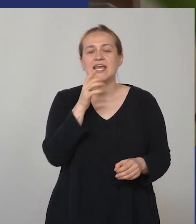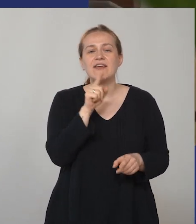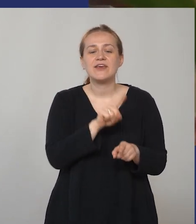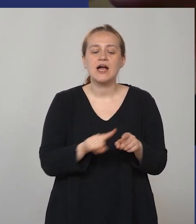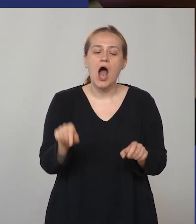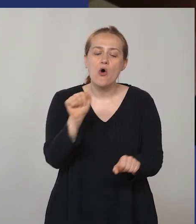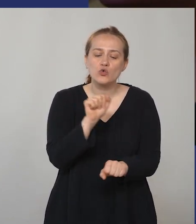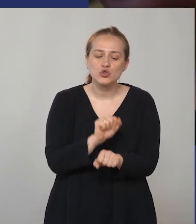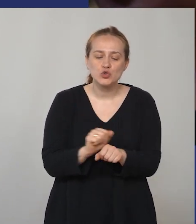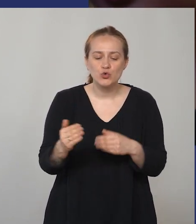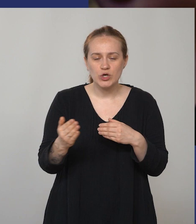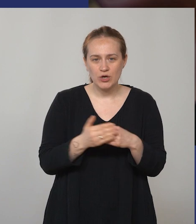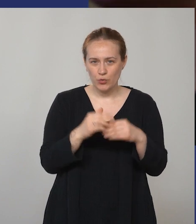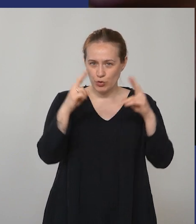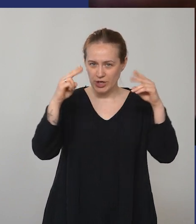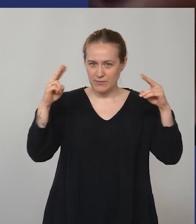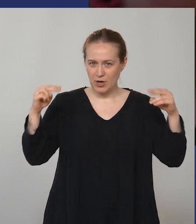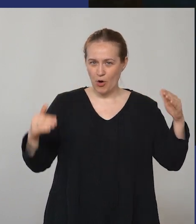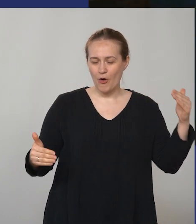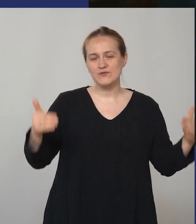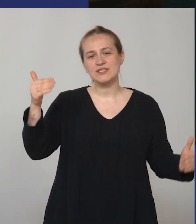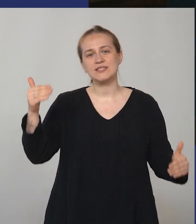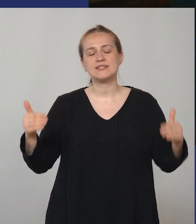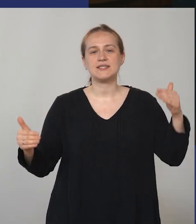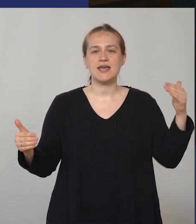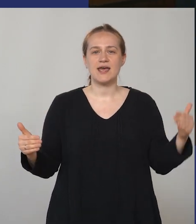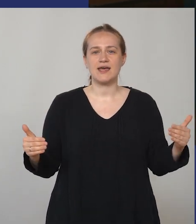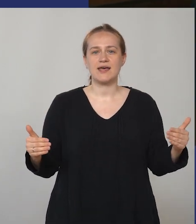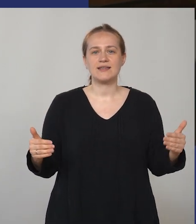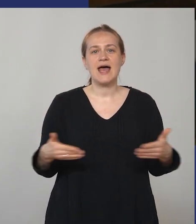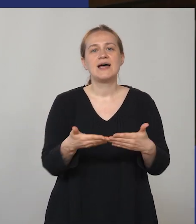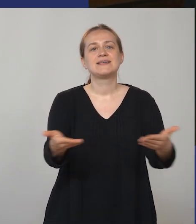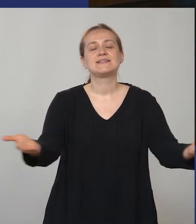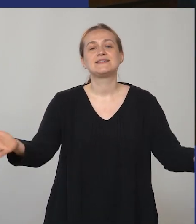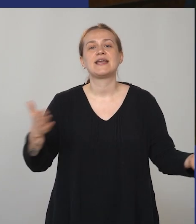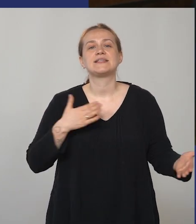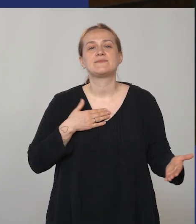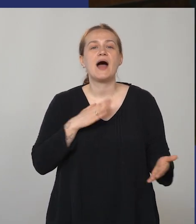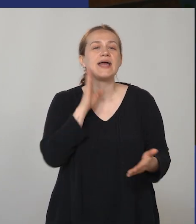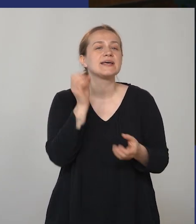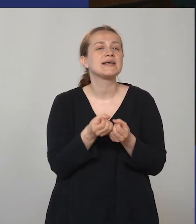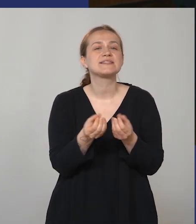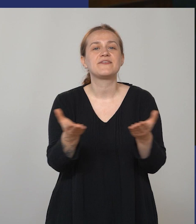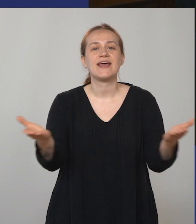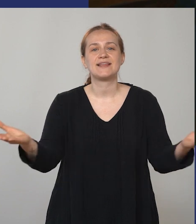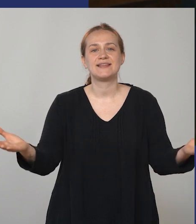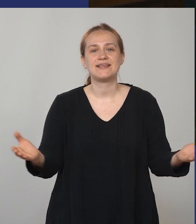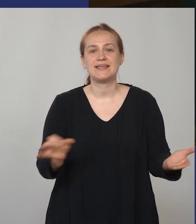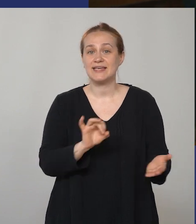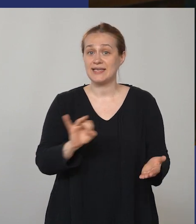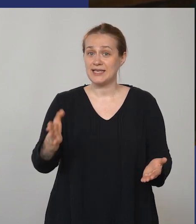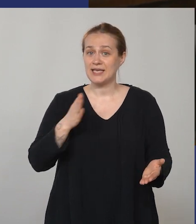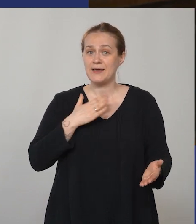синий-синий, и века уснули у кремлевских стен. Здесь мои